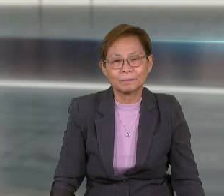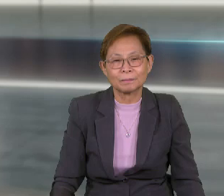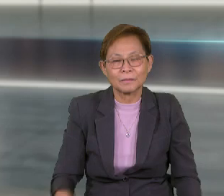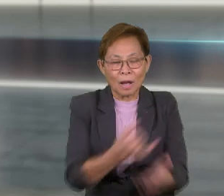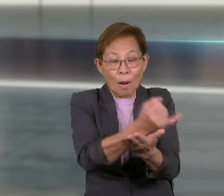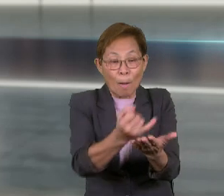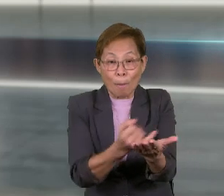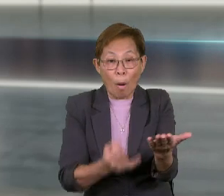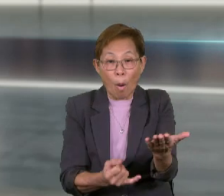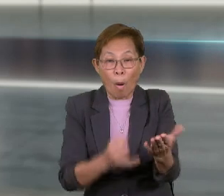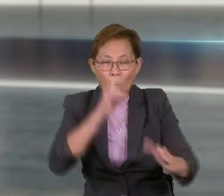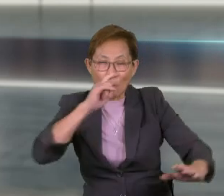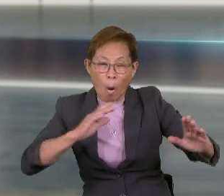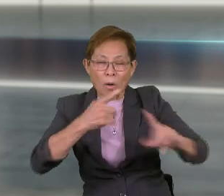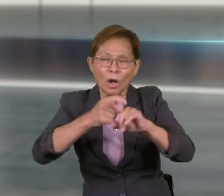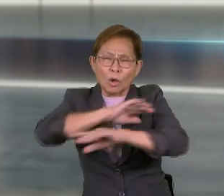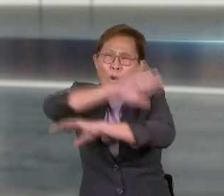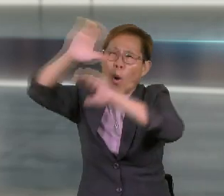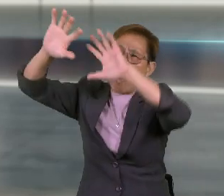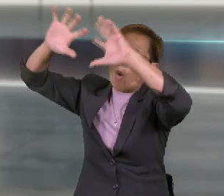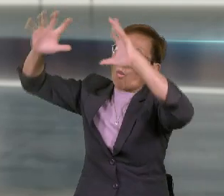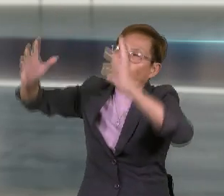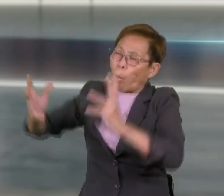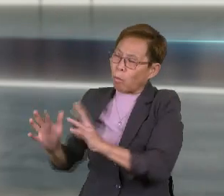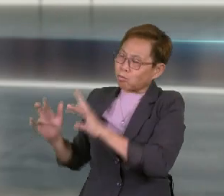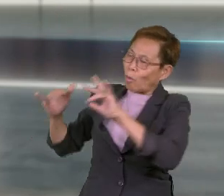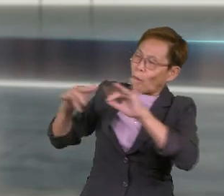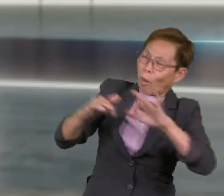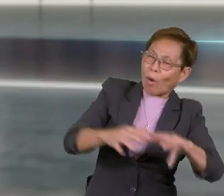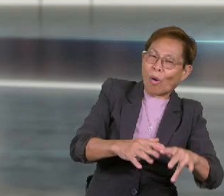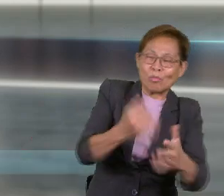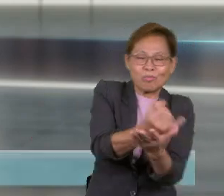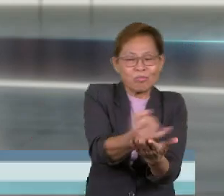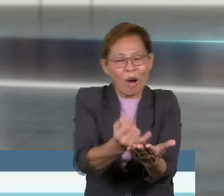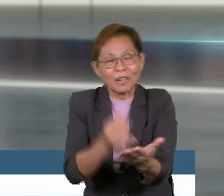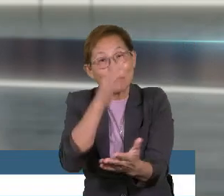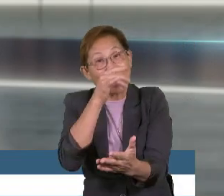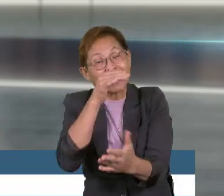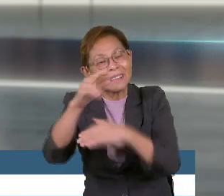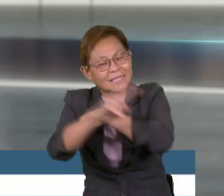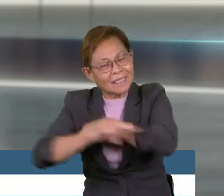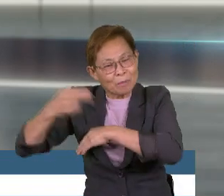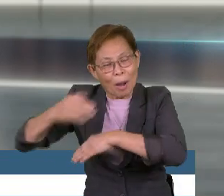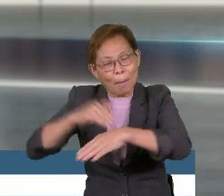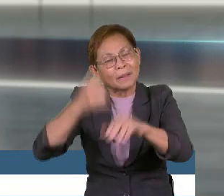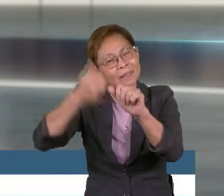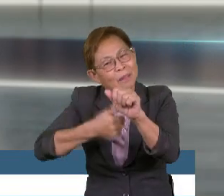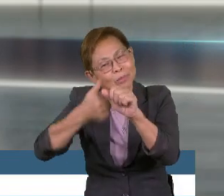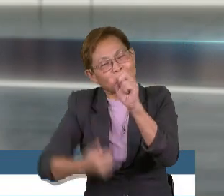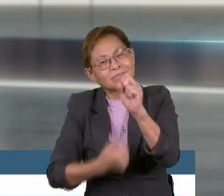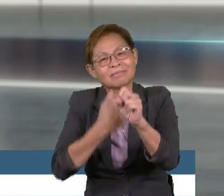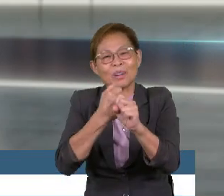Lukis karikatur dari seluruh dunia kini berpeluang berhimpun dan untuk berkarya di Melaka Negeri Bersejarah pada setiap tahun.